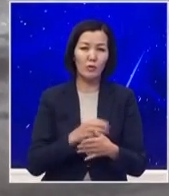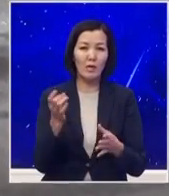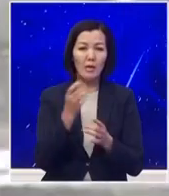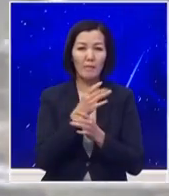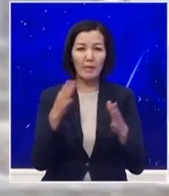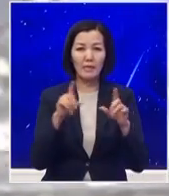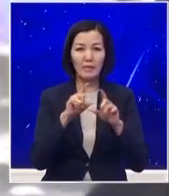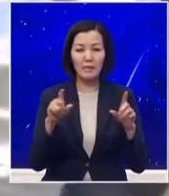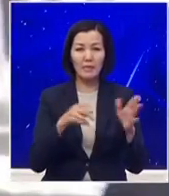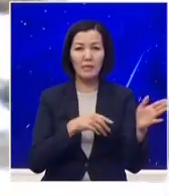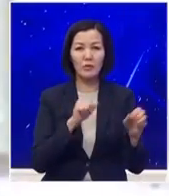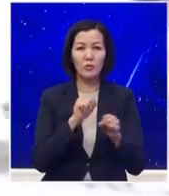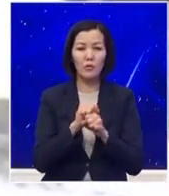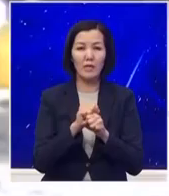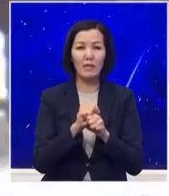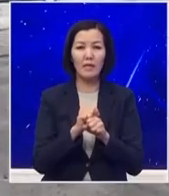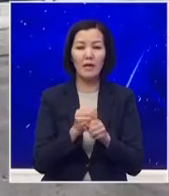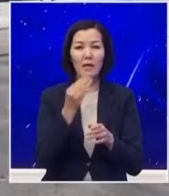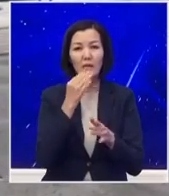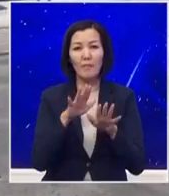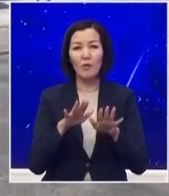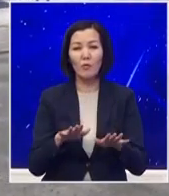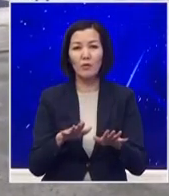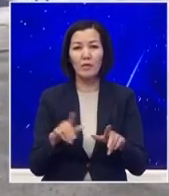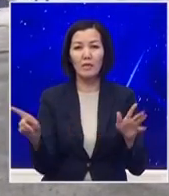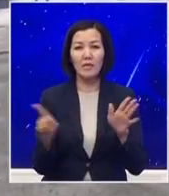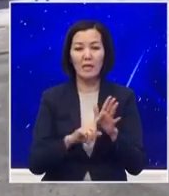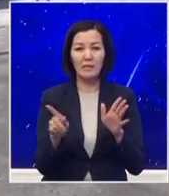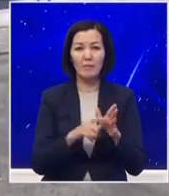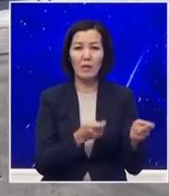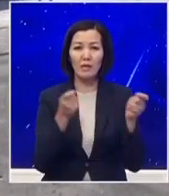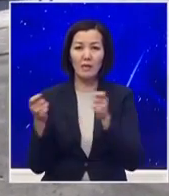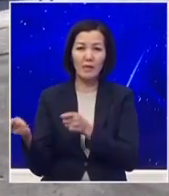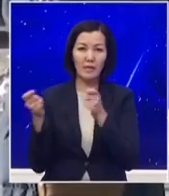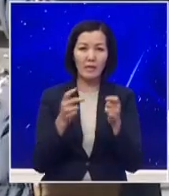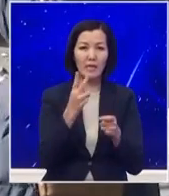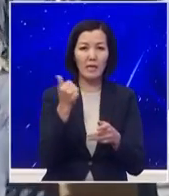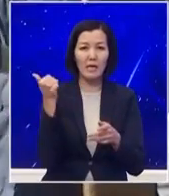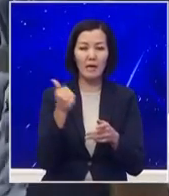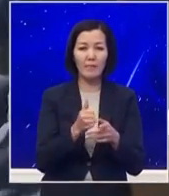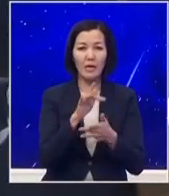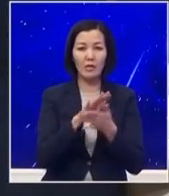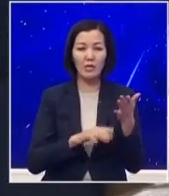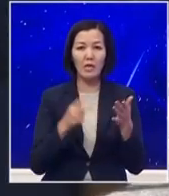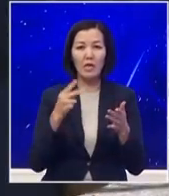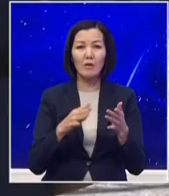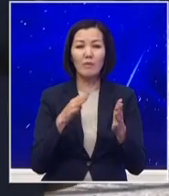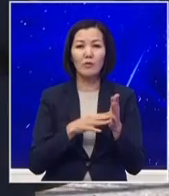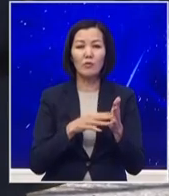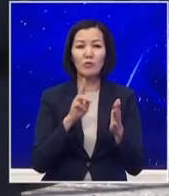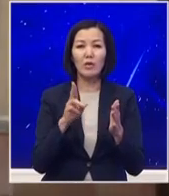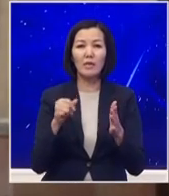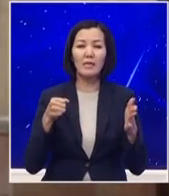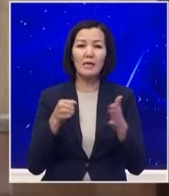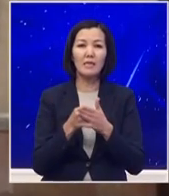Ал тамақтану орындары тек тасымалдау қызметін атқарады. Мұндай шектеу шаралары екі аптаға жалғасады. Яғни 29 қаңтарға дейінгі демалыс